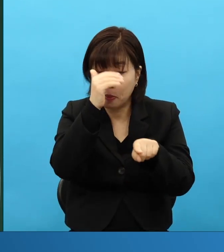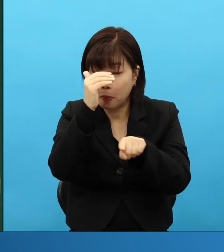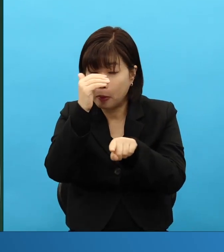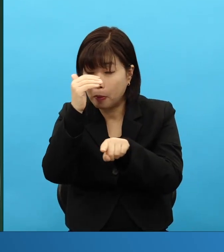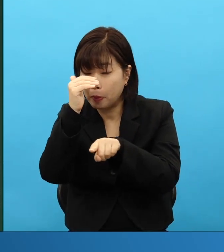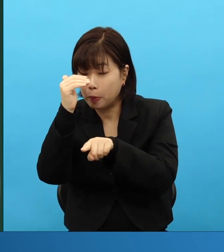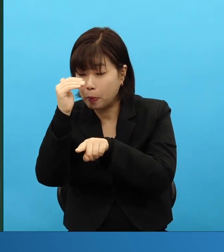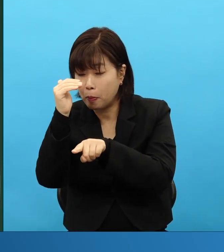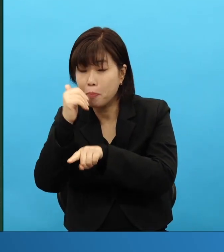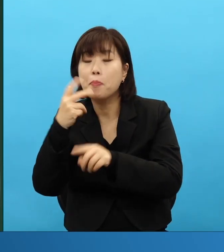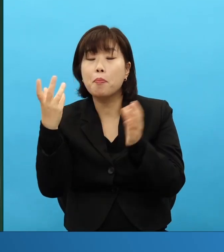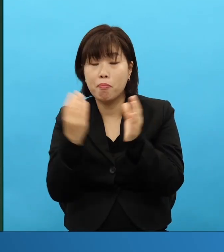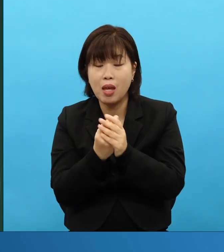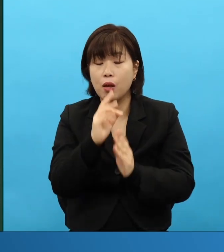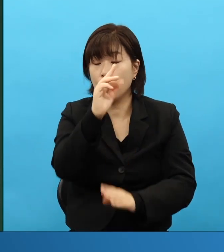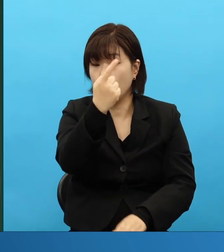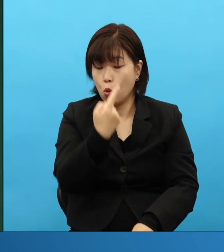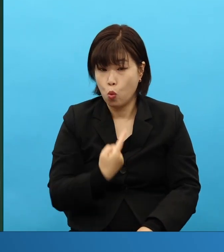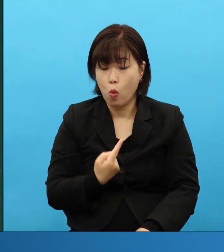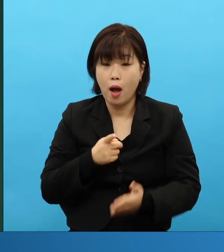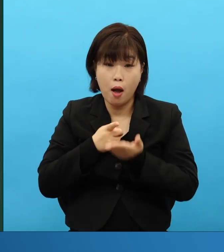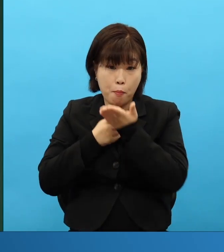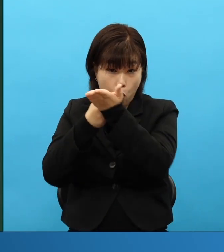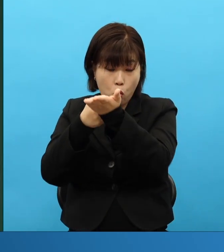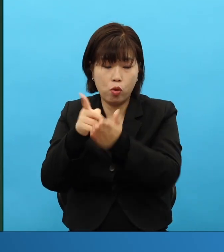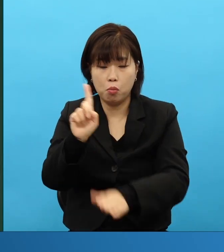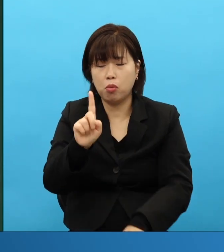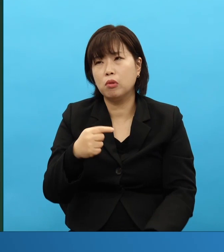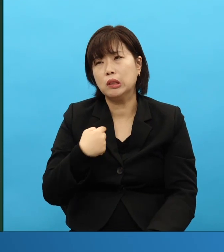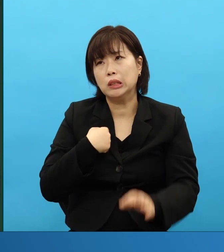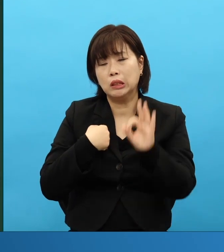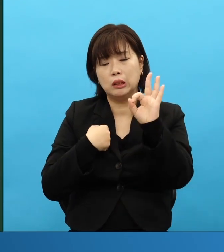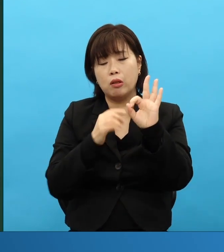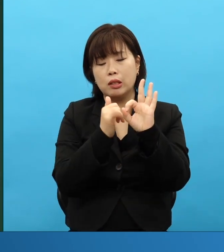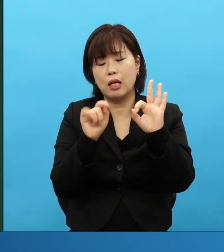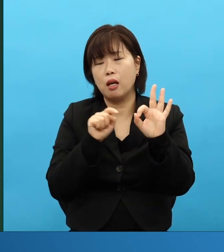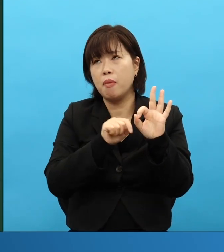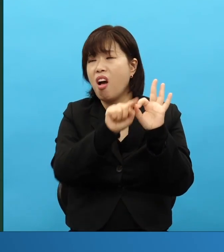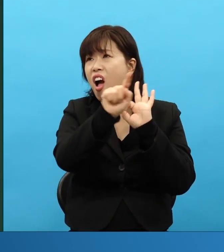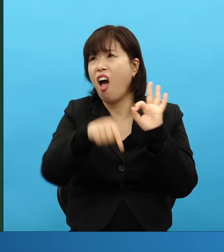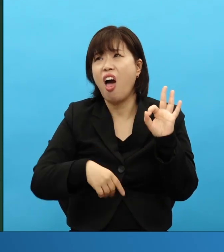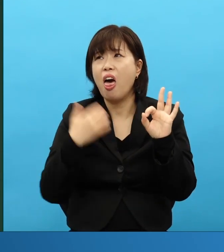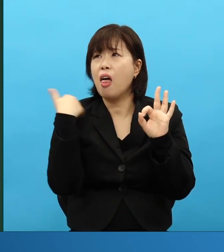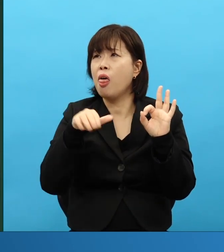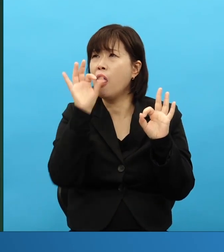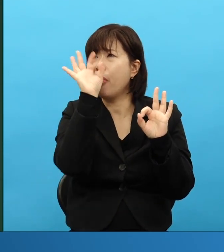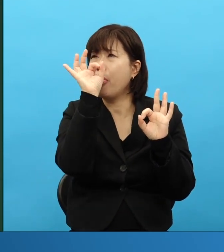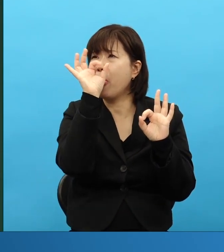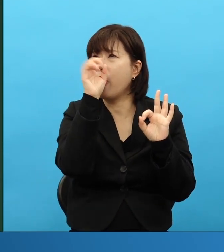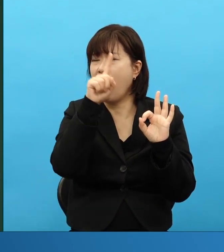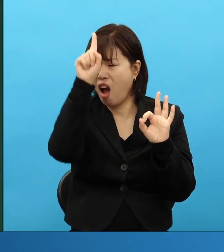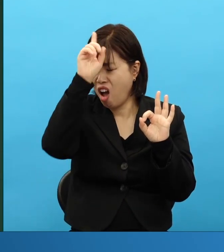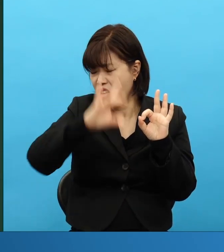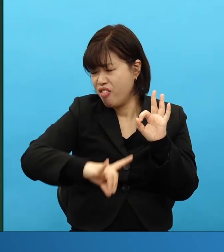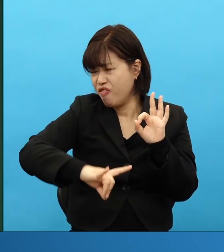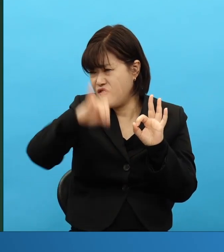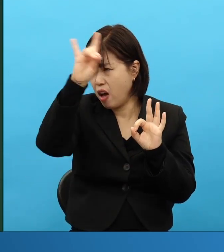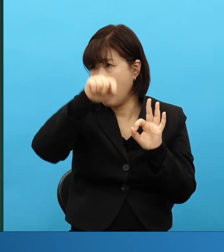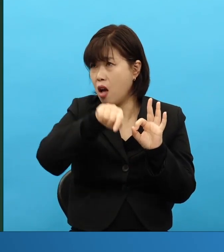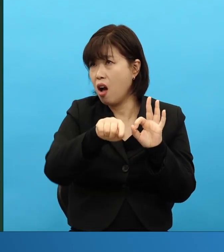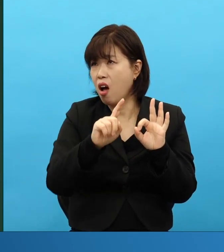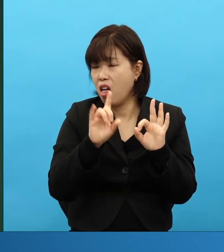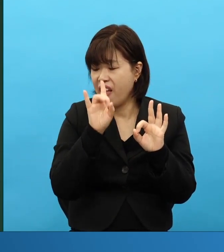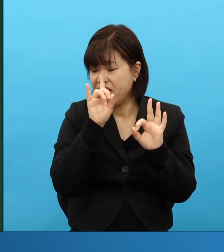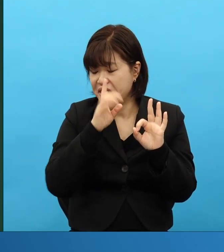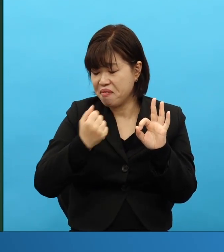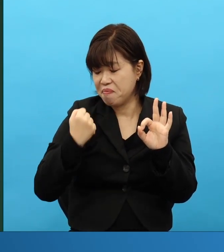안 가야죠. That if it's that kind of opinion, then you should not 그렇죠? go. 사람들 That's so. 의견이 그렇다면 안 If 가야지. that's the suggestion of the people, you should not go. 아닙니다. But no, that's